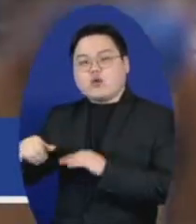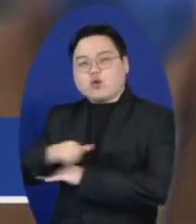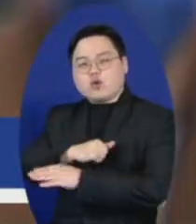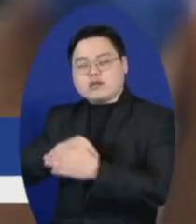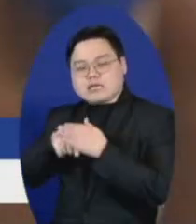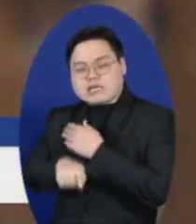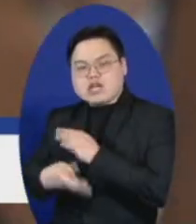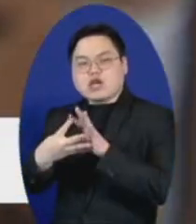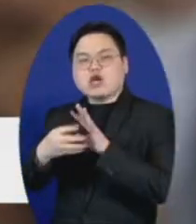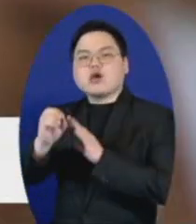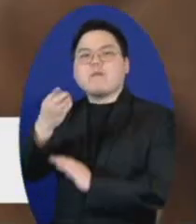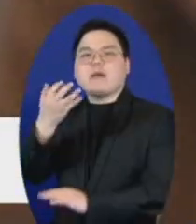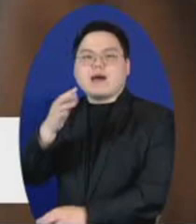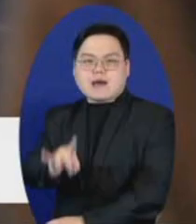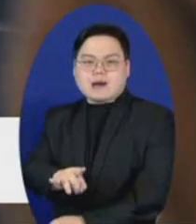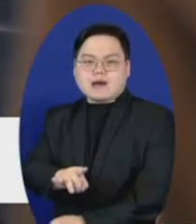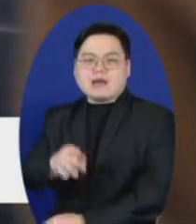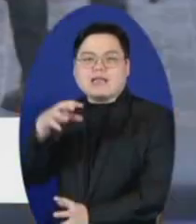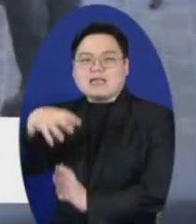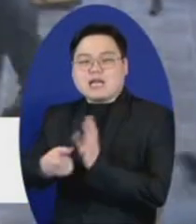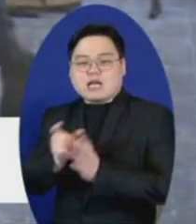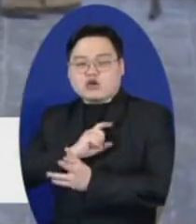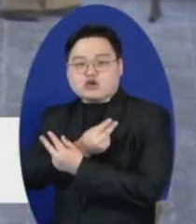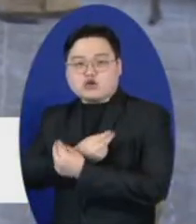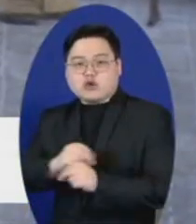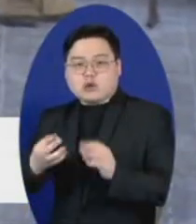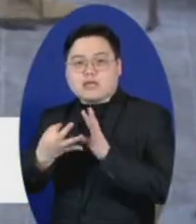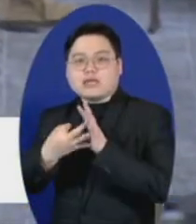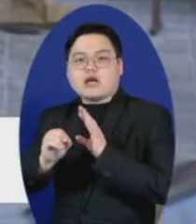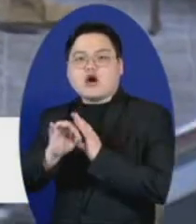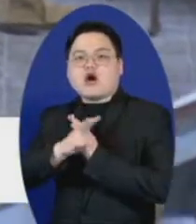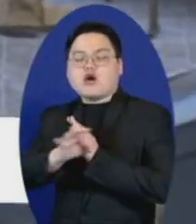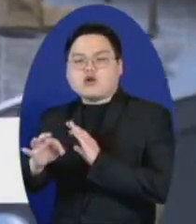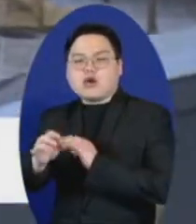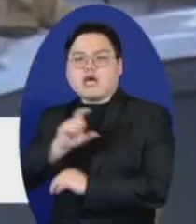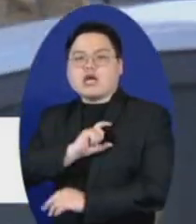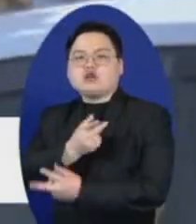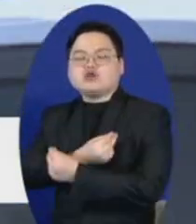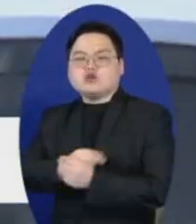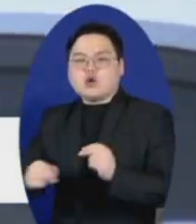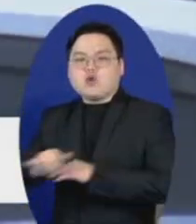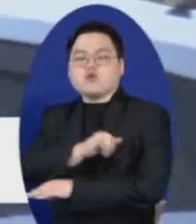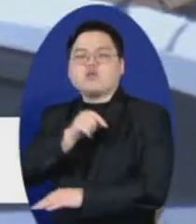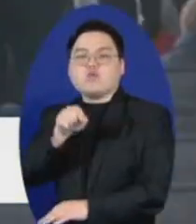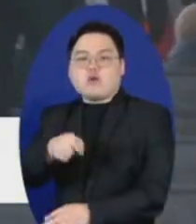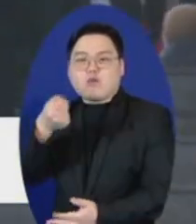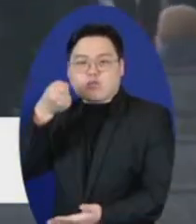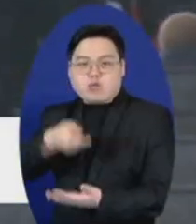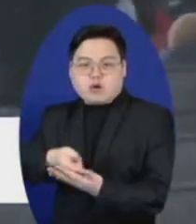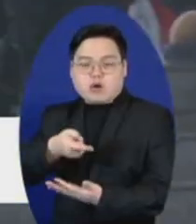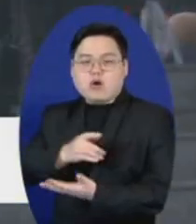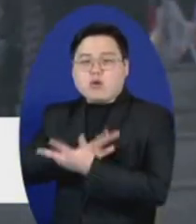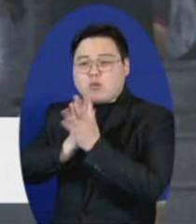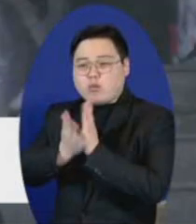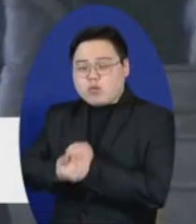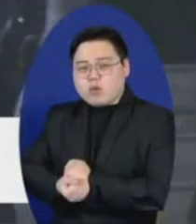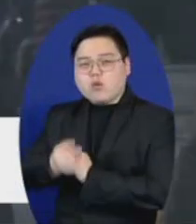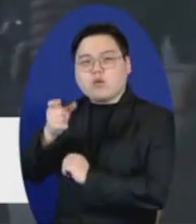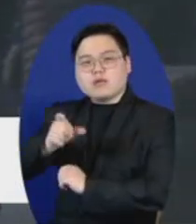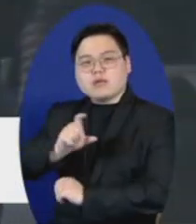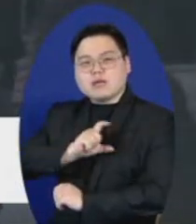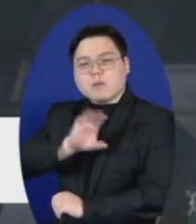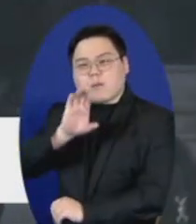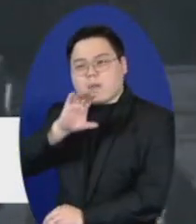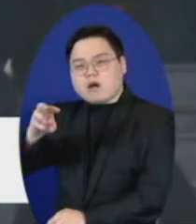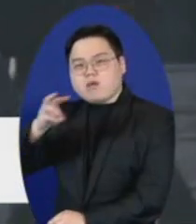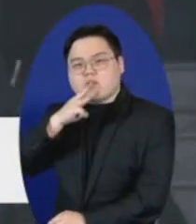байранд чигсэж, дэлхийн хэрэгчлөөний индексээр 80 оноо буюу эрхчлөөтэй орны тоонд багтсан байна. Гэвч өнөөдөр хүний эрхийн байгууллагад ирж байгаа нийт